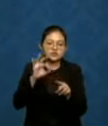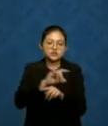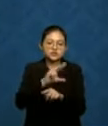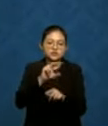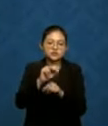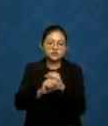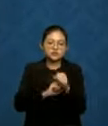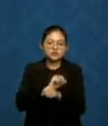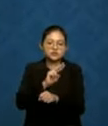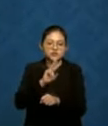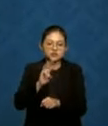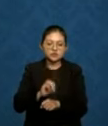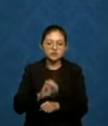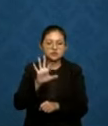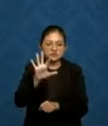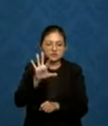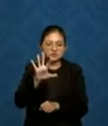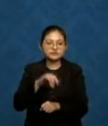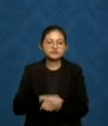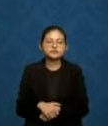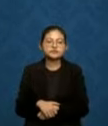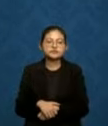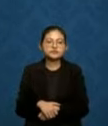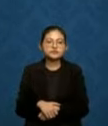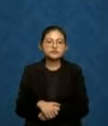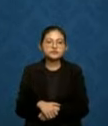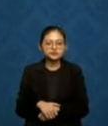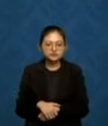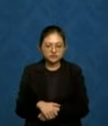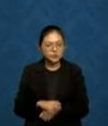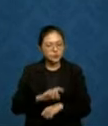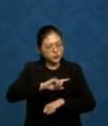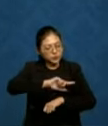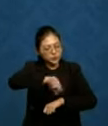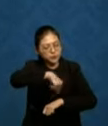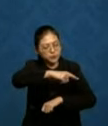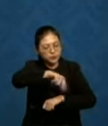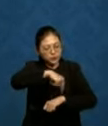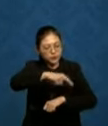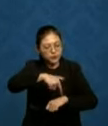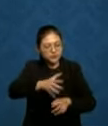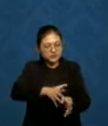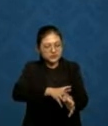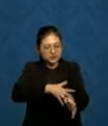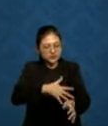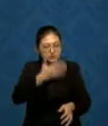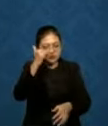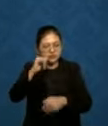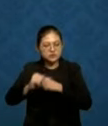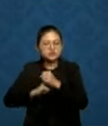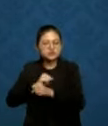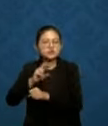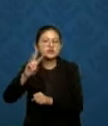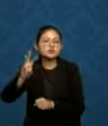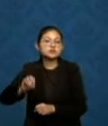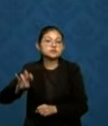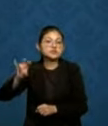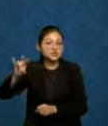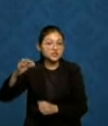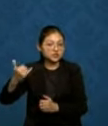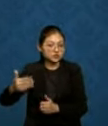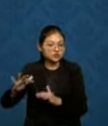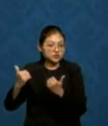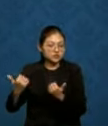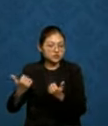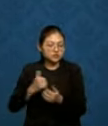2565นี้นะครับเอ่อแม้ว่าจะมีความล่าช้าอยู่พอสมควรนะครับเพราะว่าตอนนี้ปี 2567แล้วแต่ก็ผม